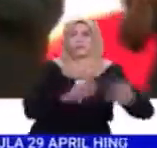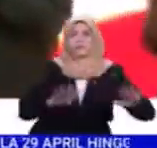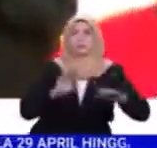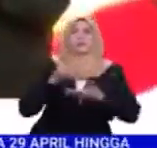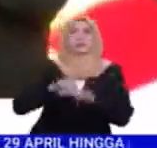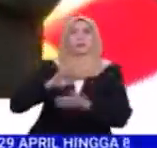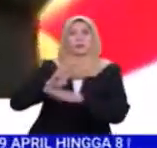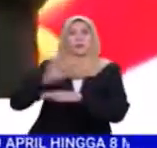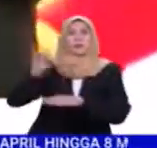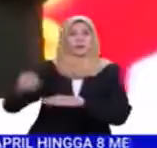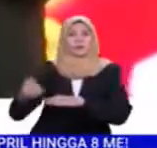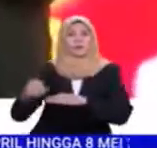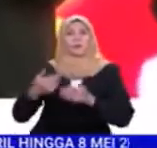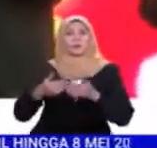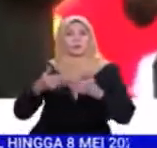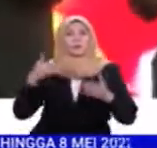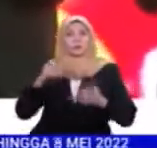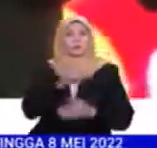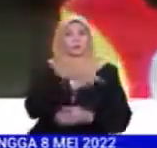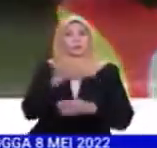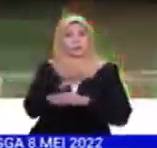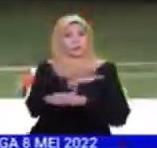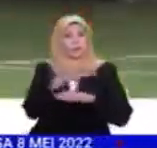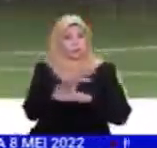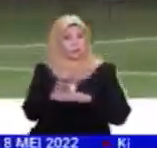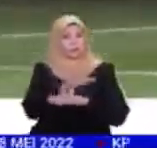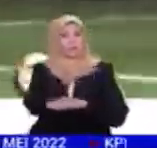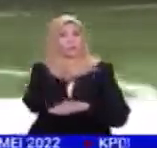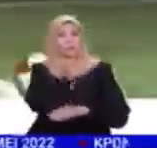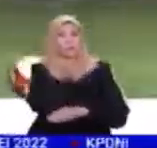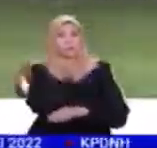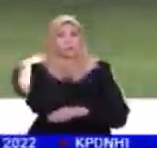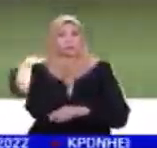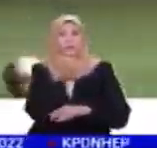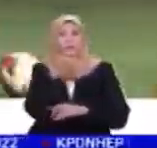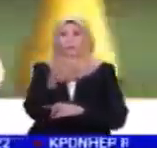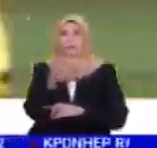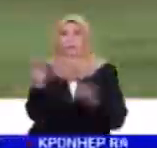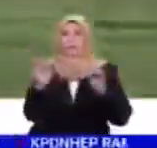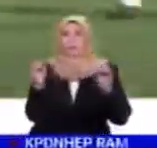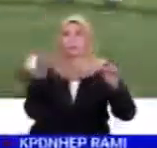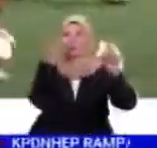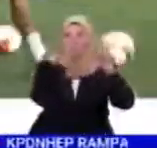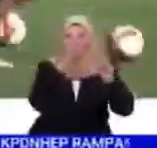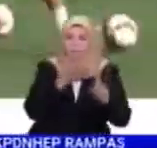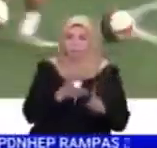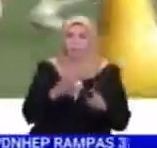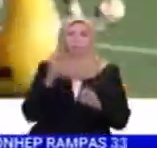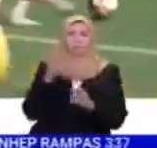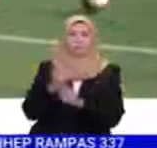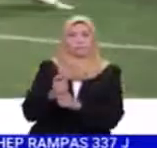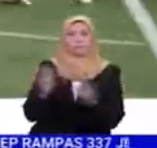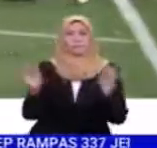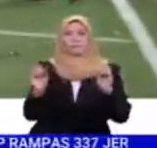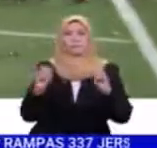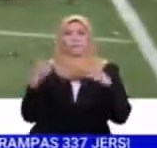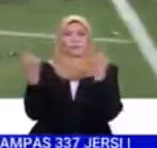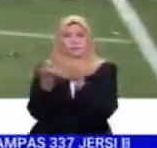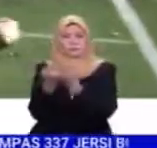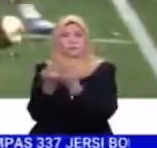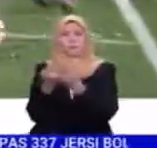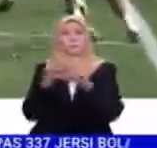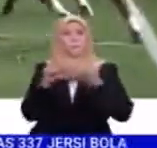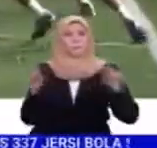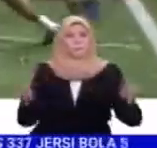Bukit Jalil sebelum ini ketua jurulatih berat melalui memaklumkan tiada sasaran spesifik diletakkan pada pasukannya